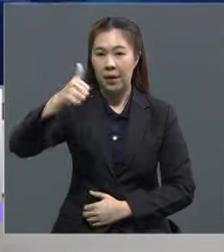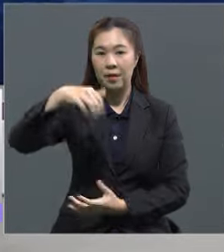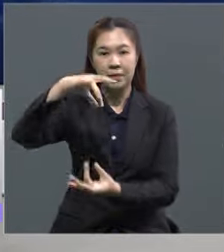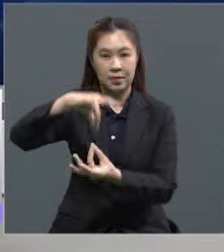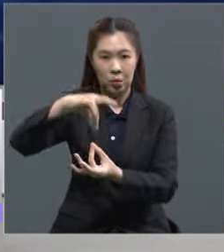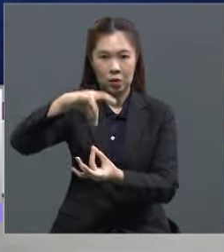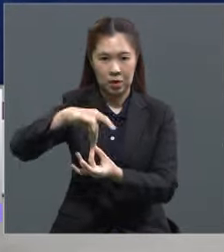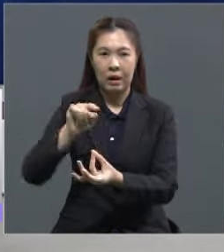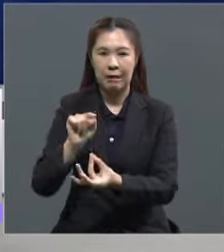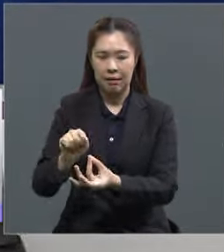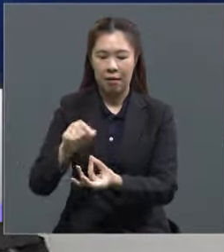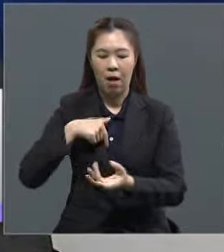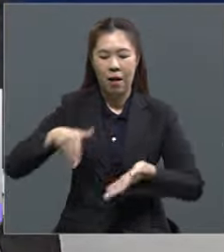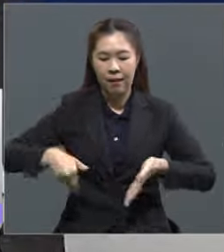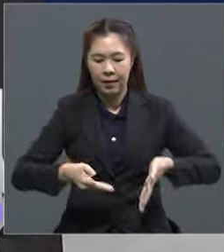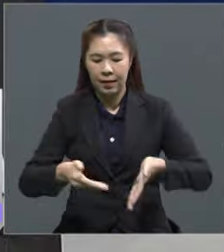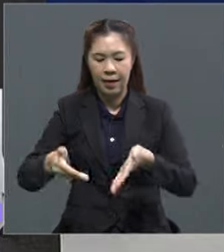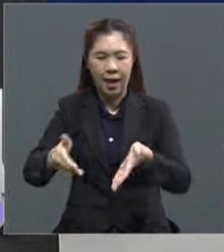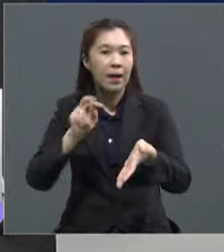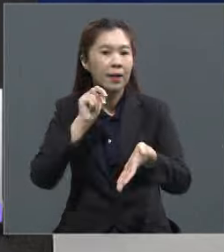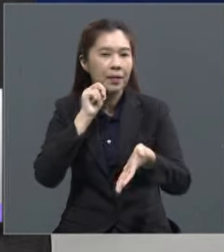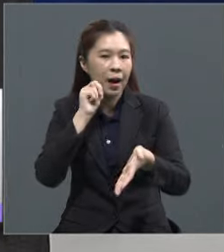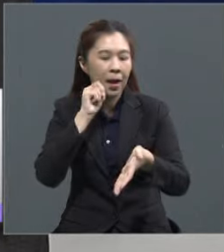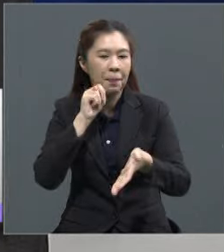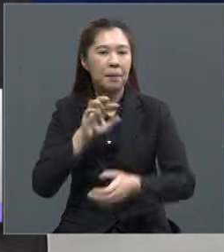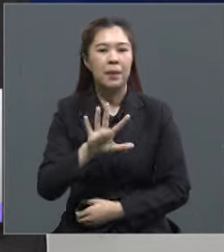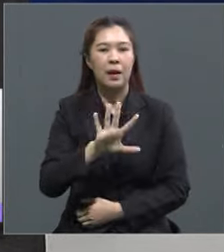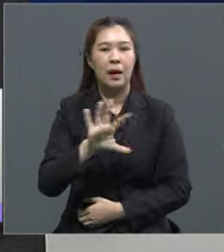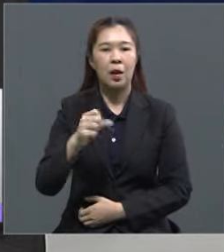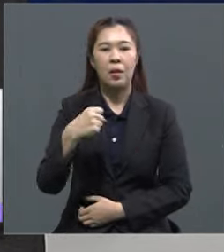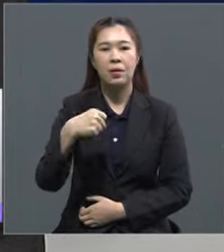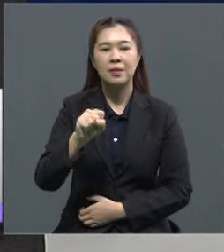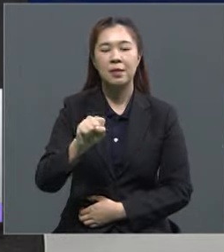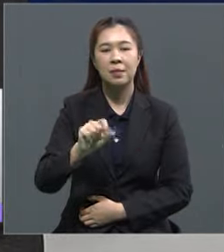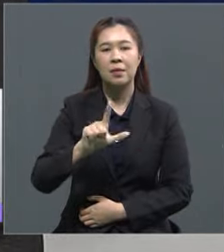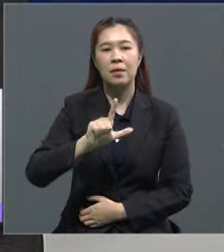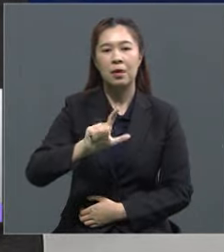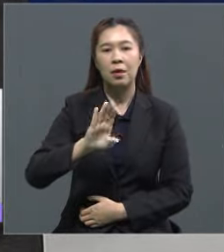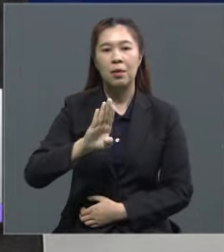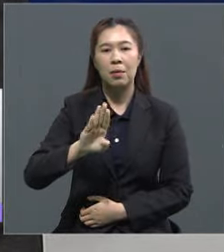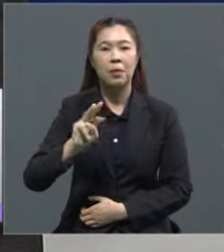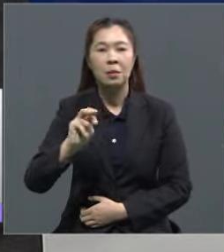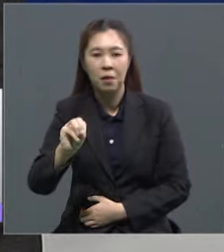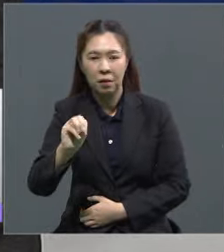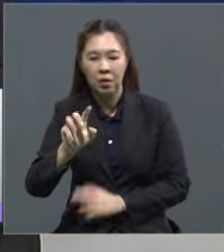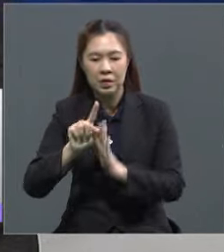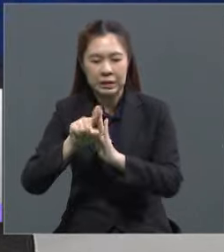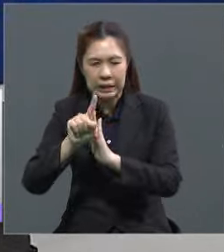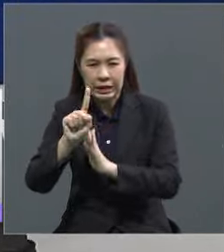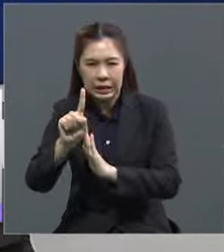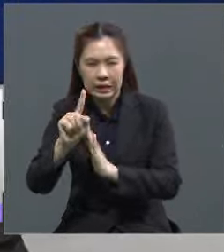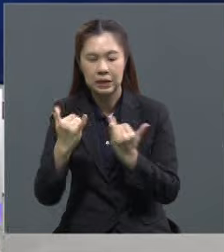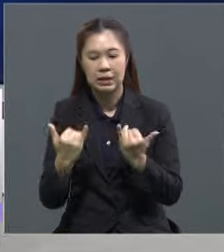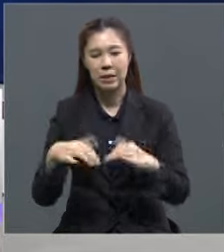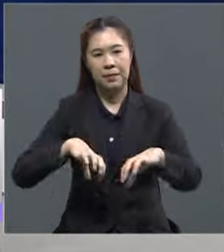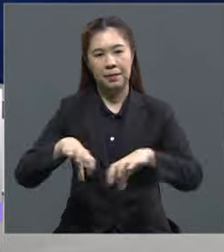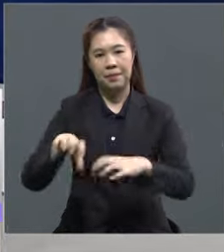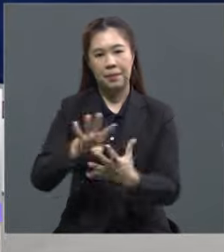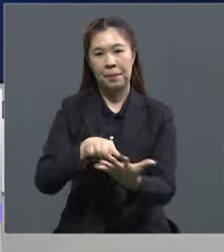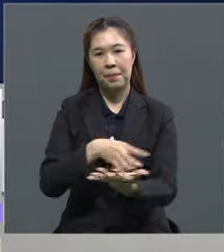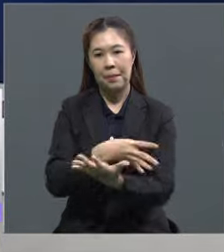ศักยภาพของลำน้ำเนี่ยจะอยู่ที่ประมาณ 510ลูกบาทเมตต่อวินาทีนะครับเพราะฉะนั้นเราก็มีแผนบริหารจัดการ